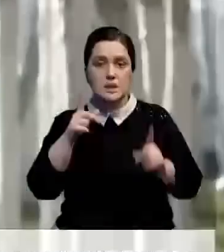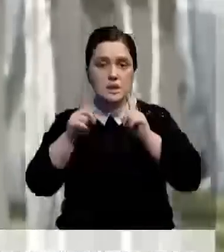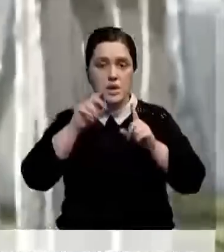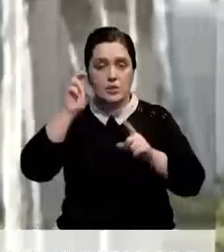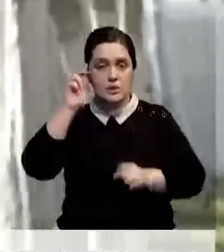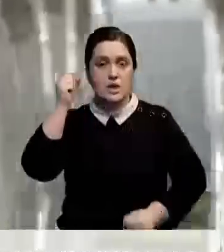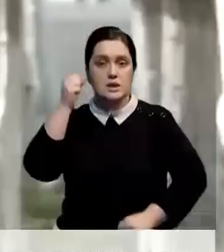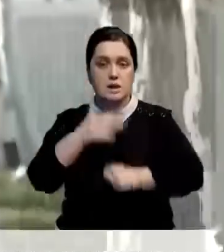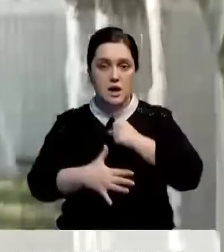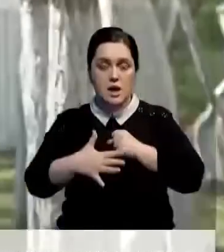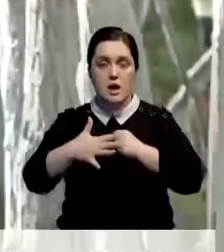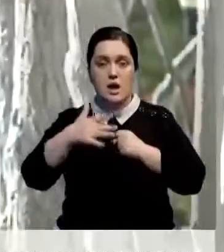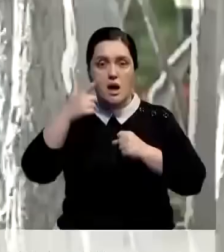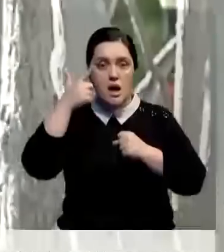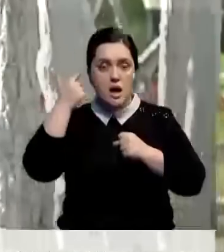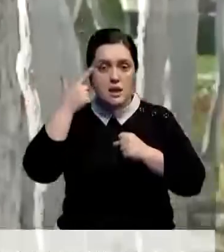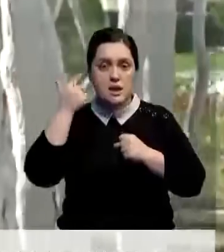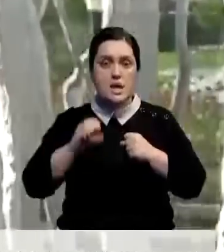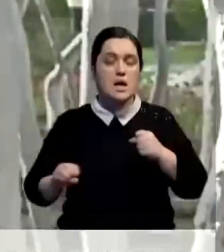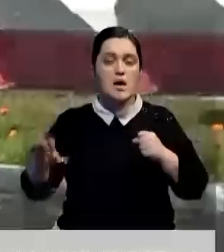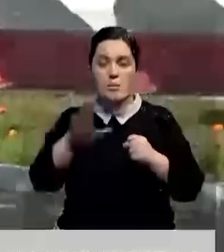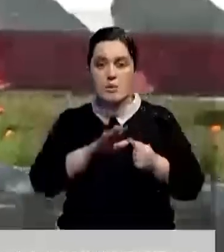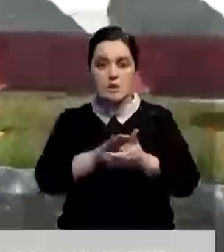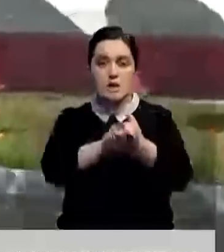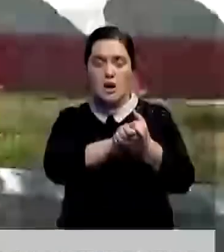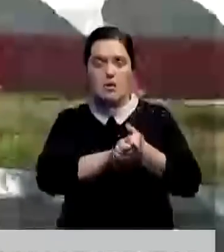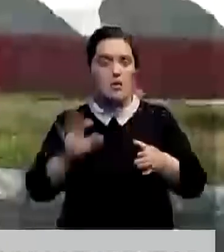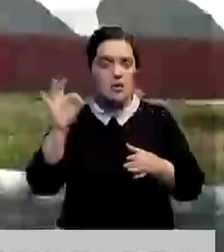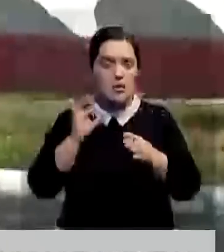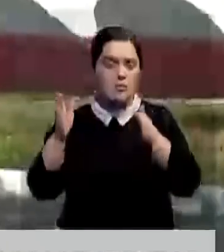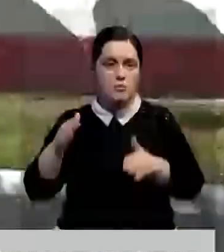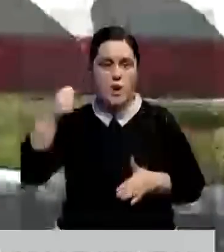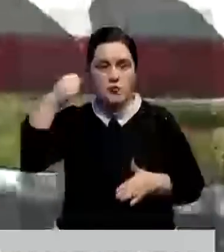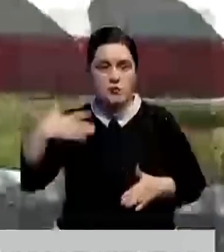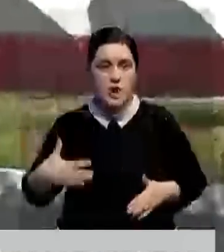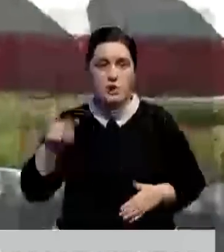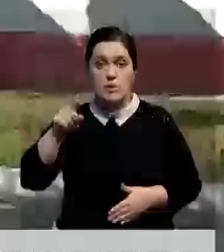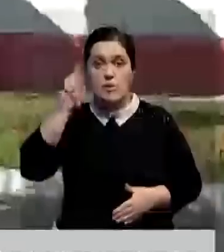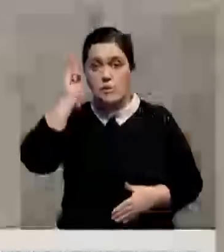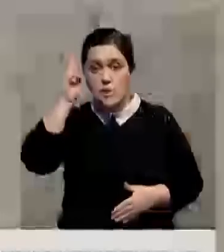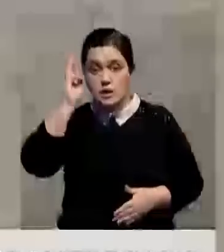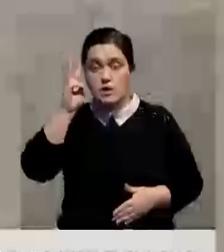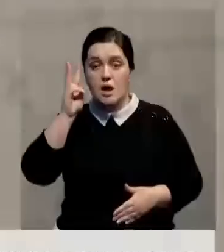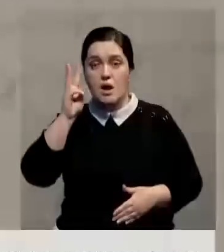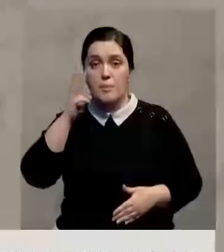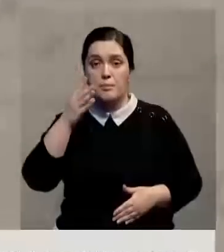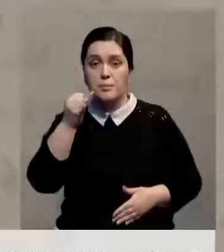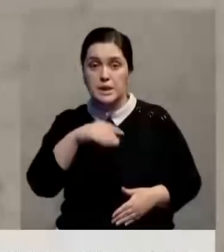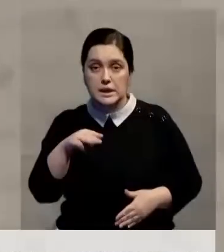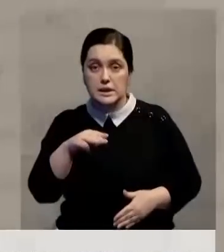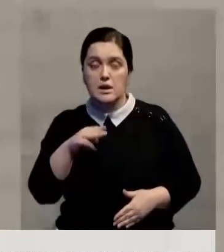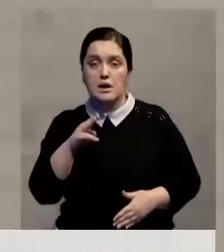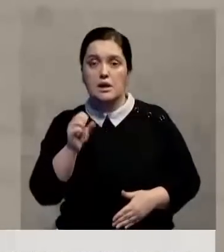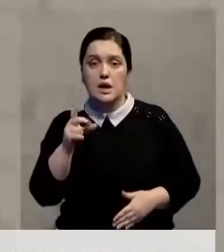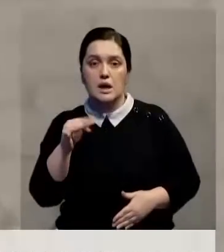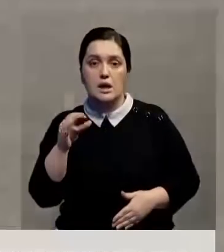3-е заседание государств Центральной Азии и Европейского Союза по Афганистану. На нем посол по особым поручениям МИД